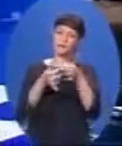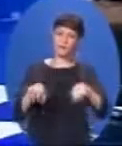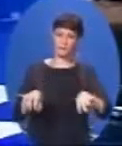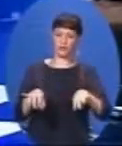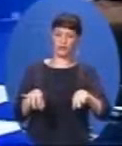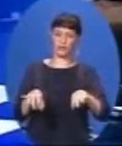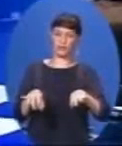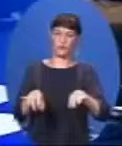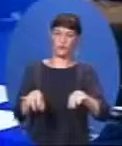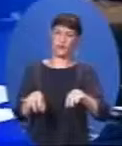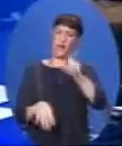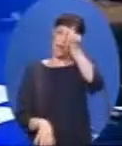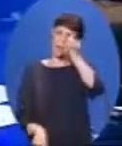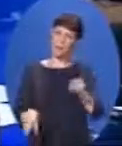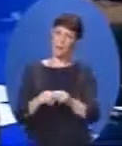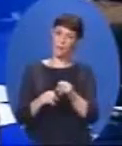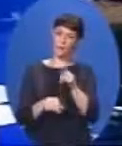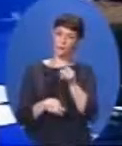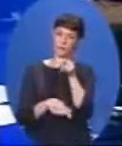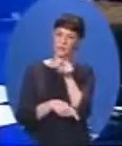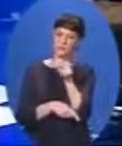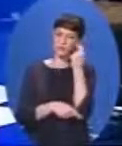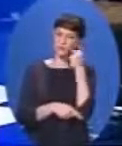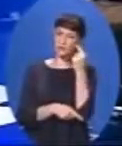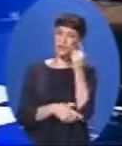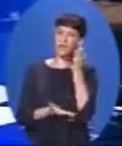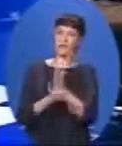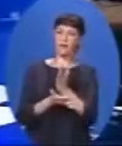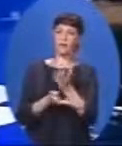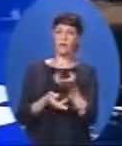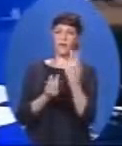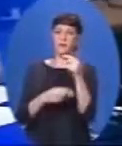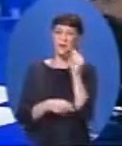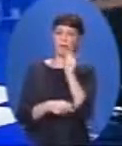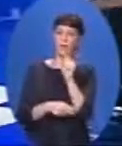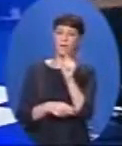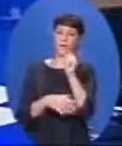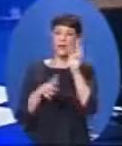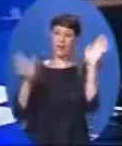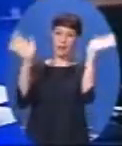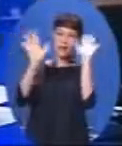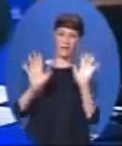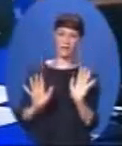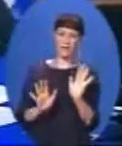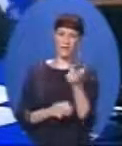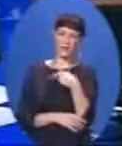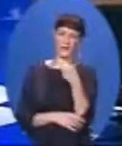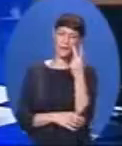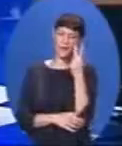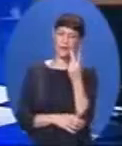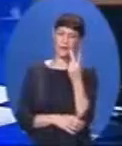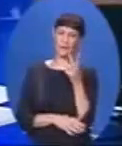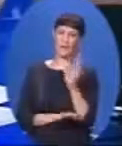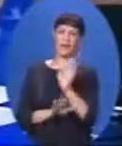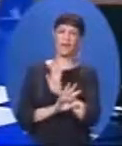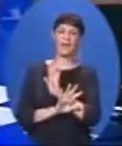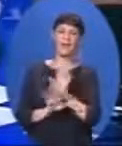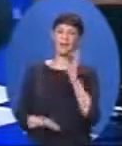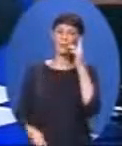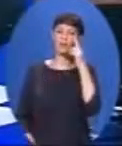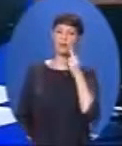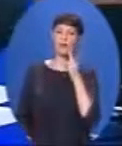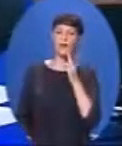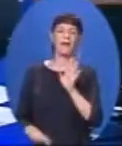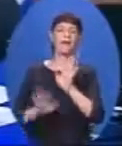להם, מחזירים אותם למרקעים, מחזירים אותם למסכים, מחזירים אותם לזה, עושים להם אאוטינג, אין שיימינג